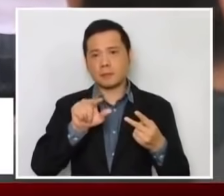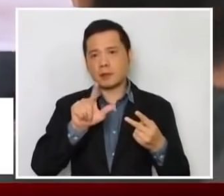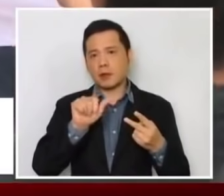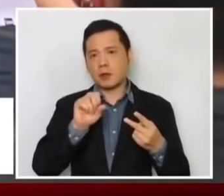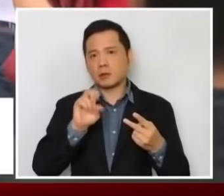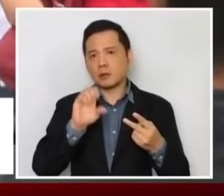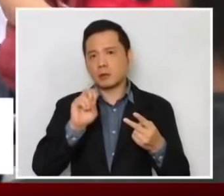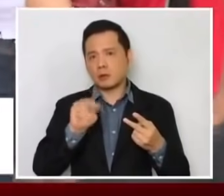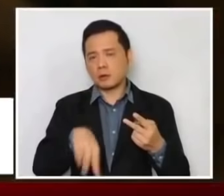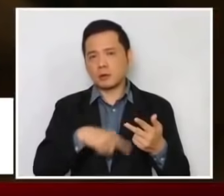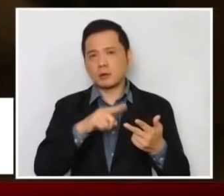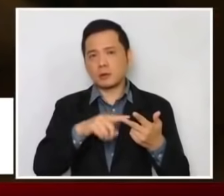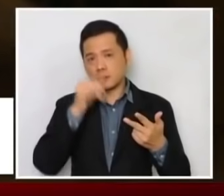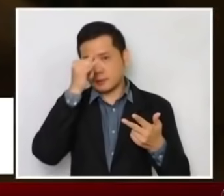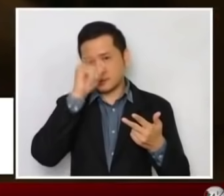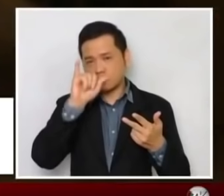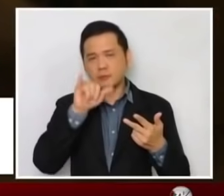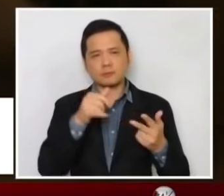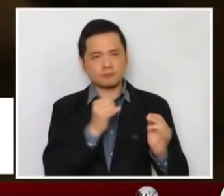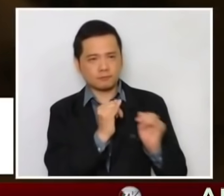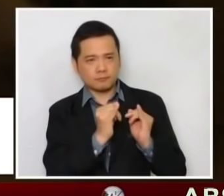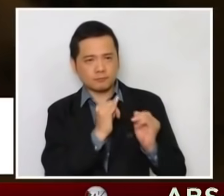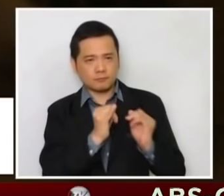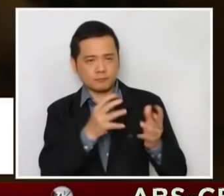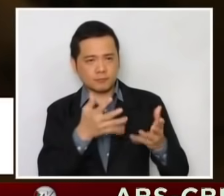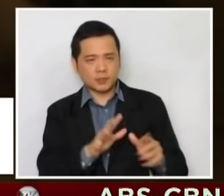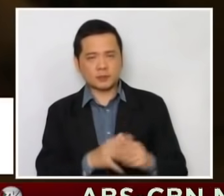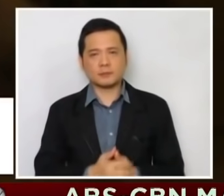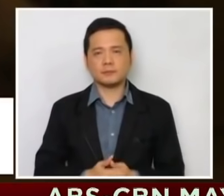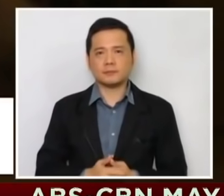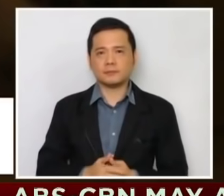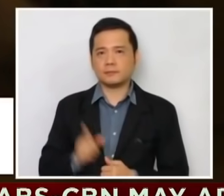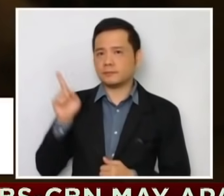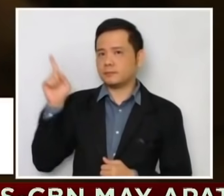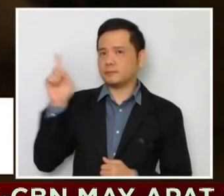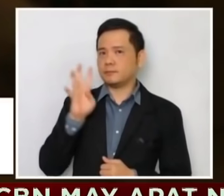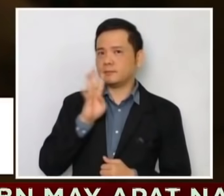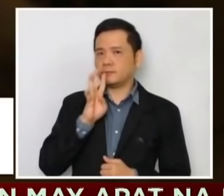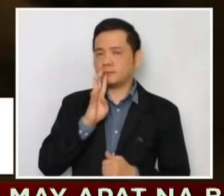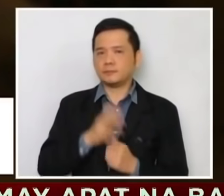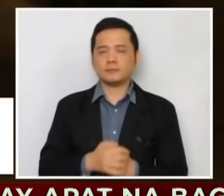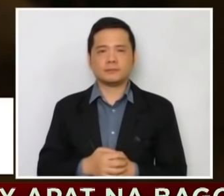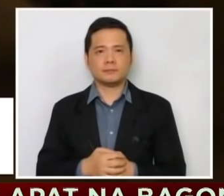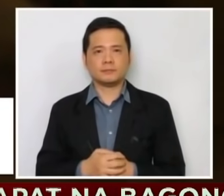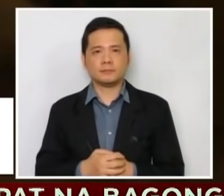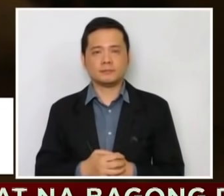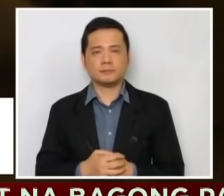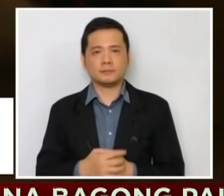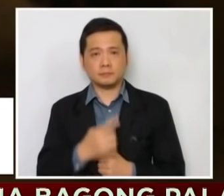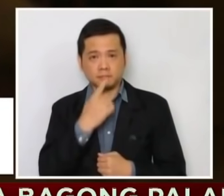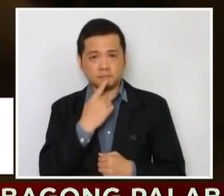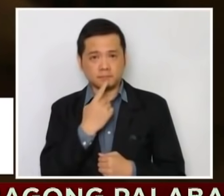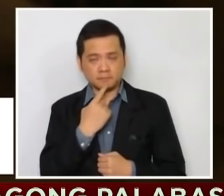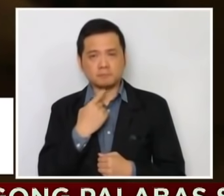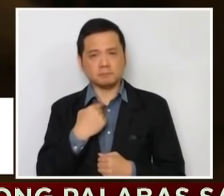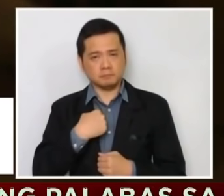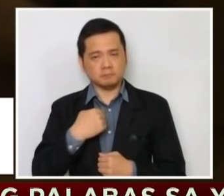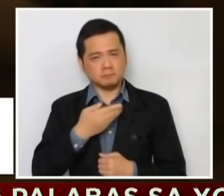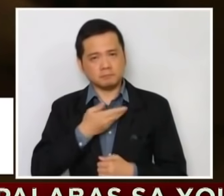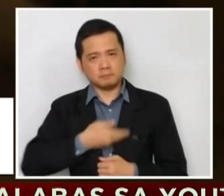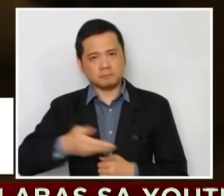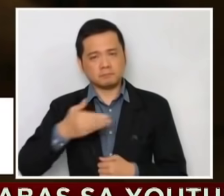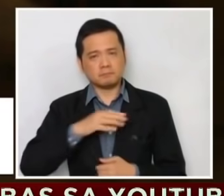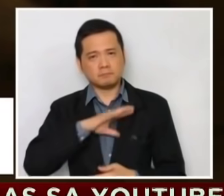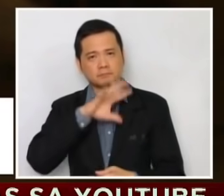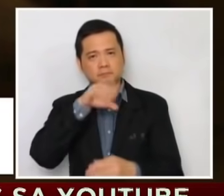Isko Moreno. May alok din silang sumanib na lang ako bilang kandidato o